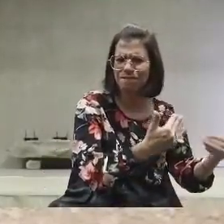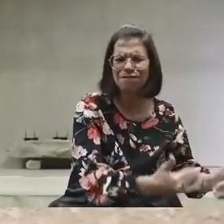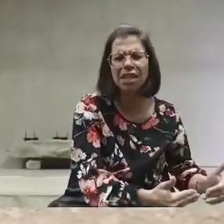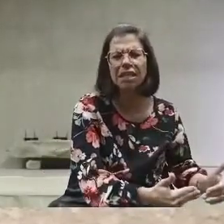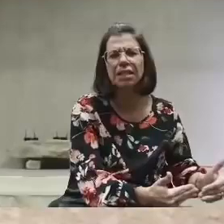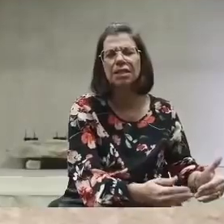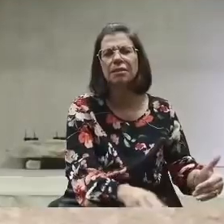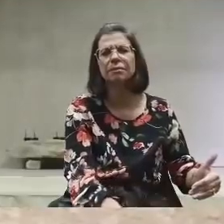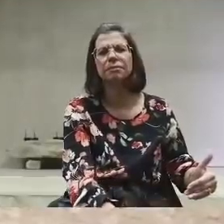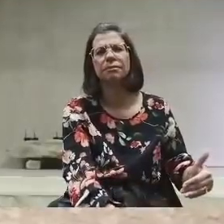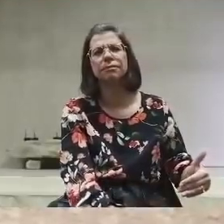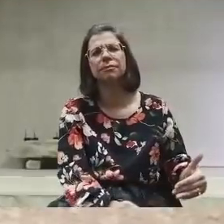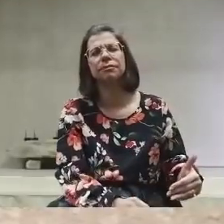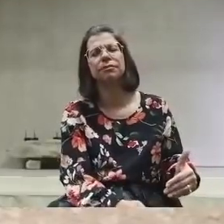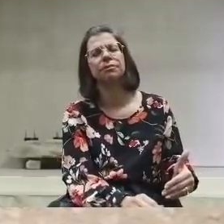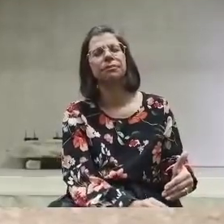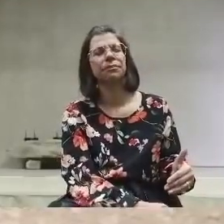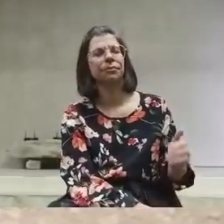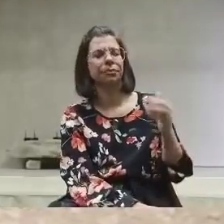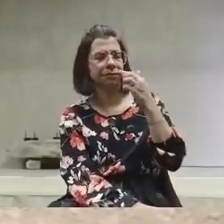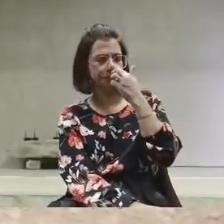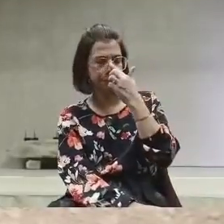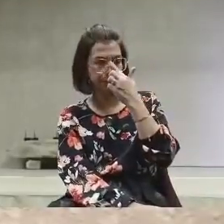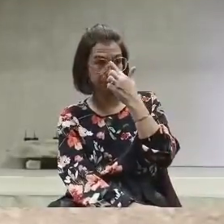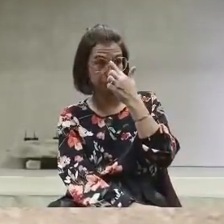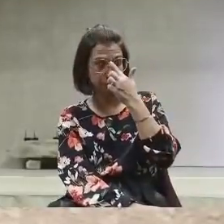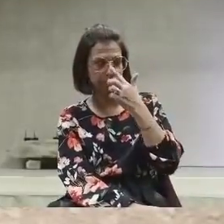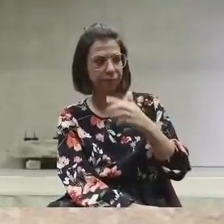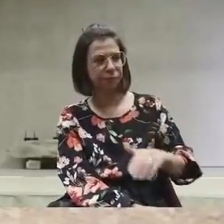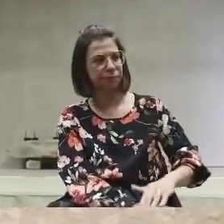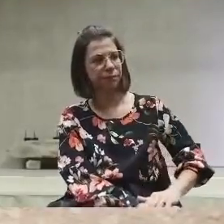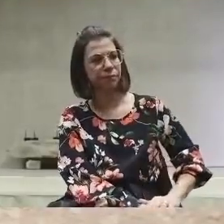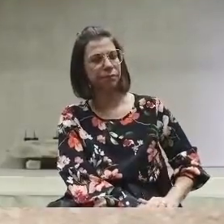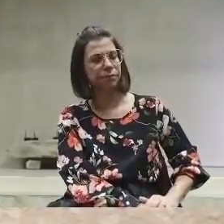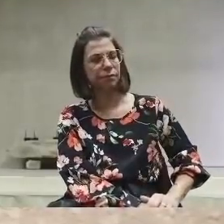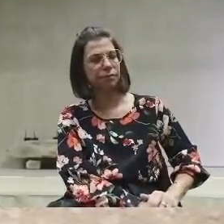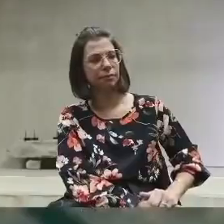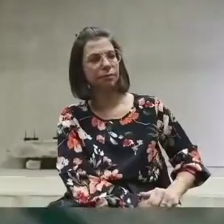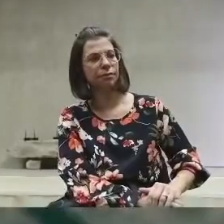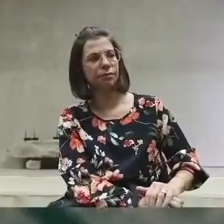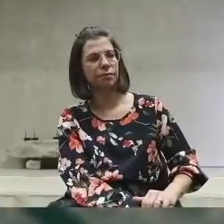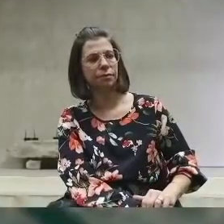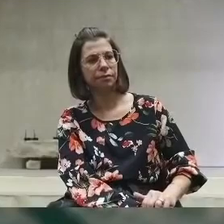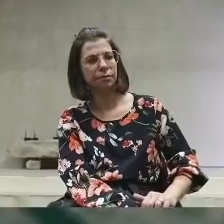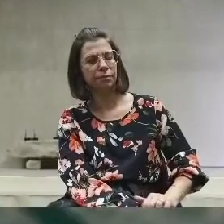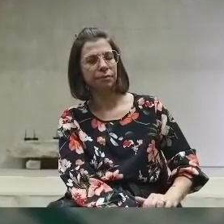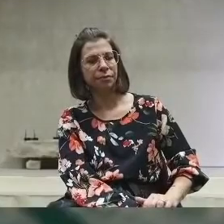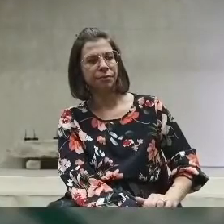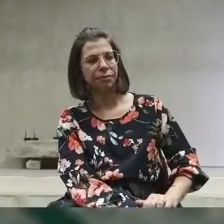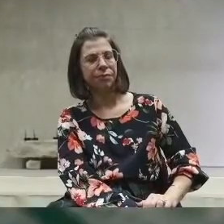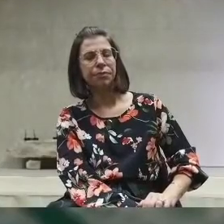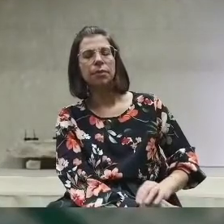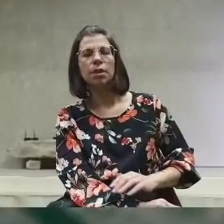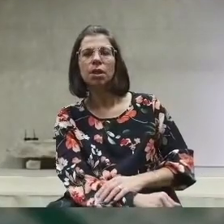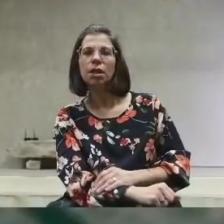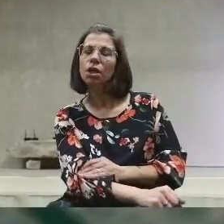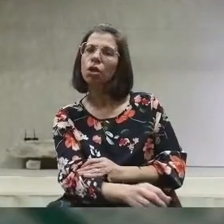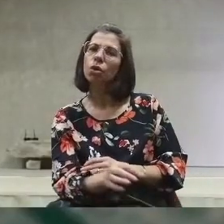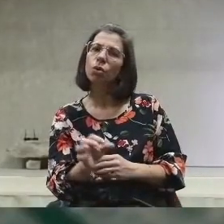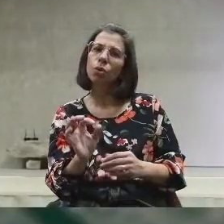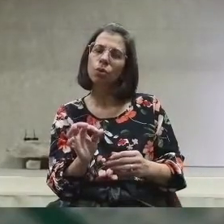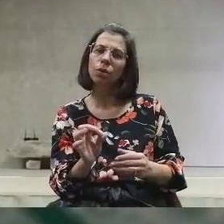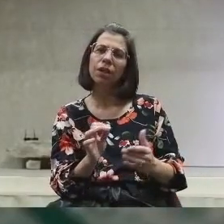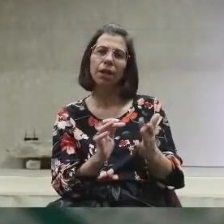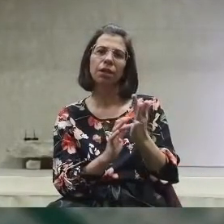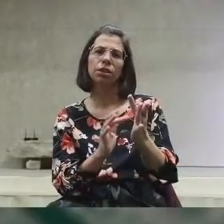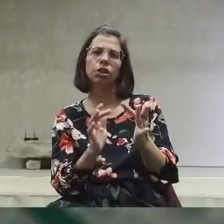au serpent, je mettrai l'inimitié entre toi et la femme, entre ta postérité et sa postérité. Tu